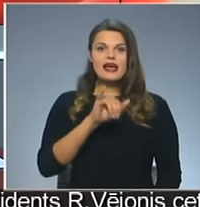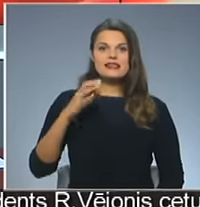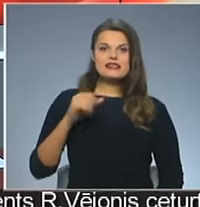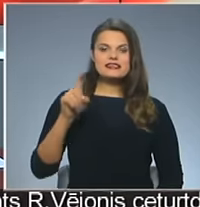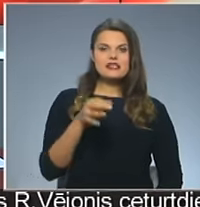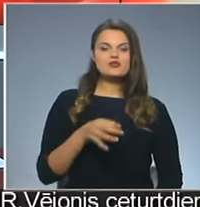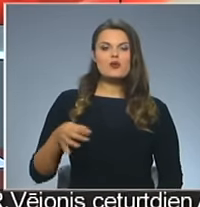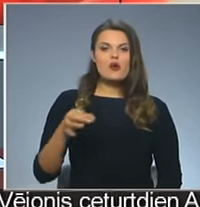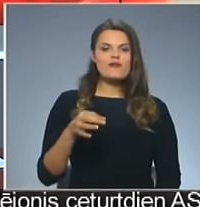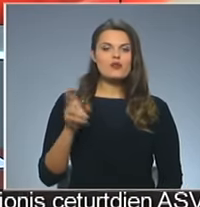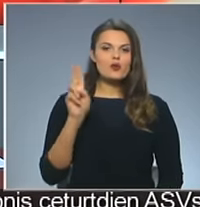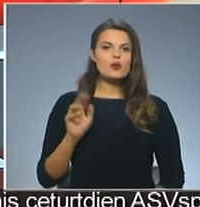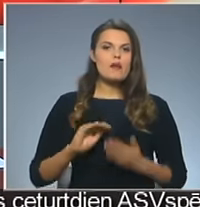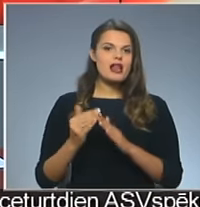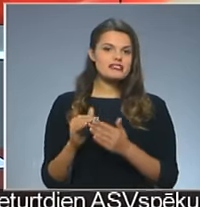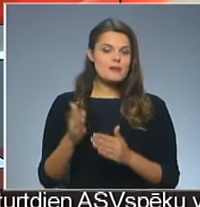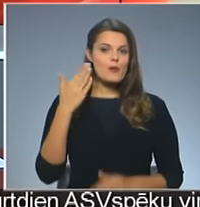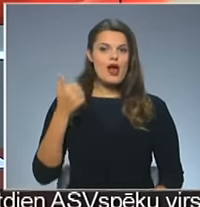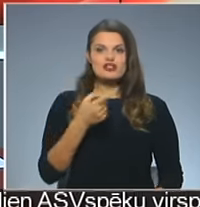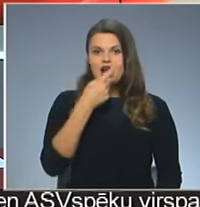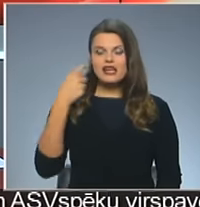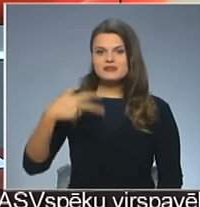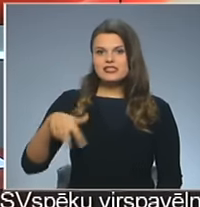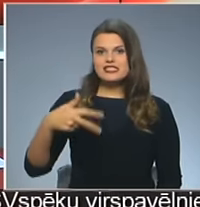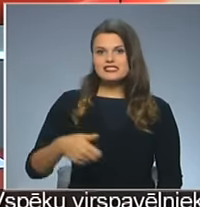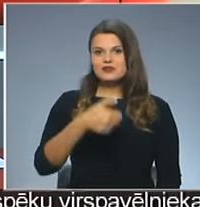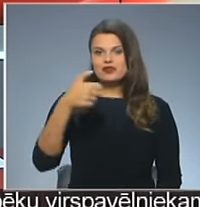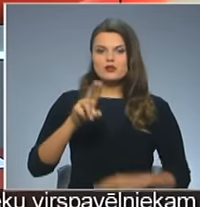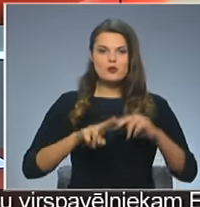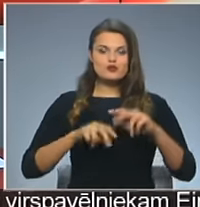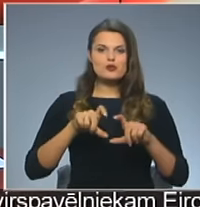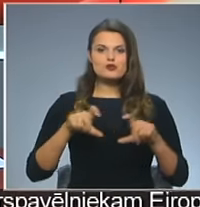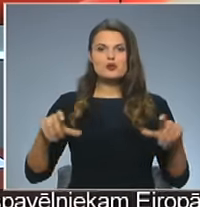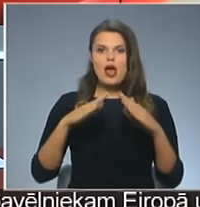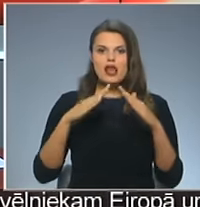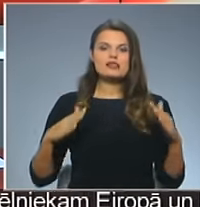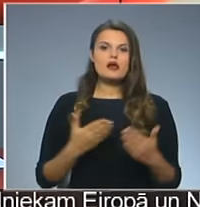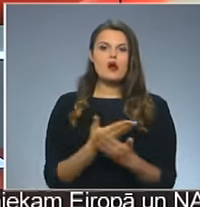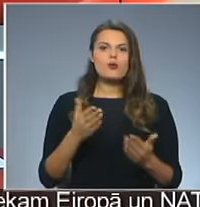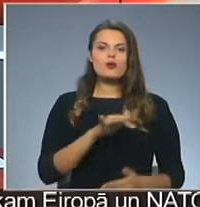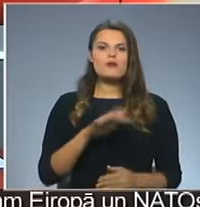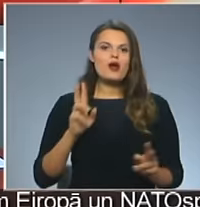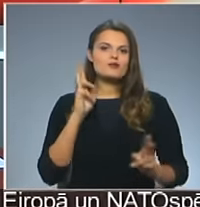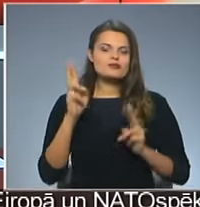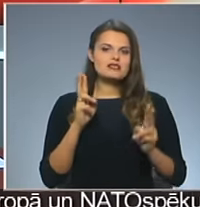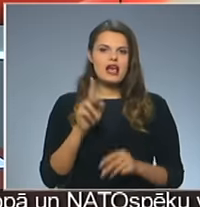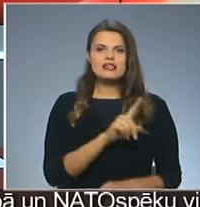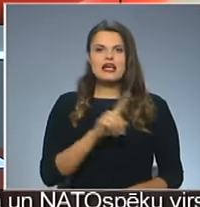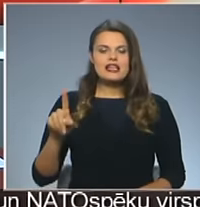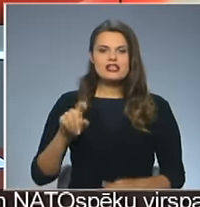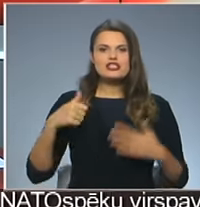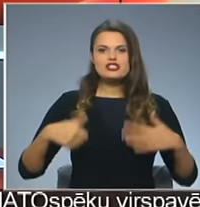Nīcas novada Jūrmalciemā pagājušā gadsimta 30. gados uzbūvēta skola sēka, kura bērnu čals skanēja līdz